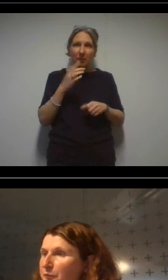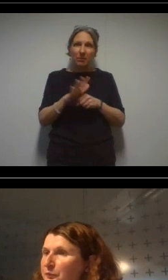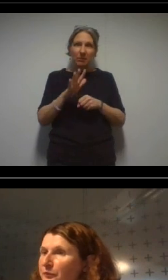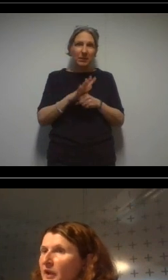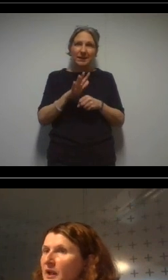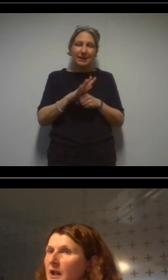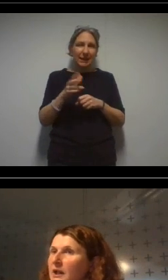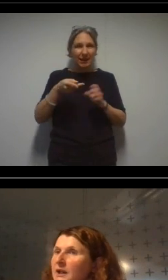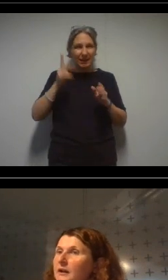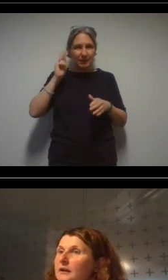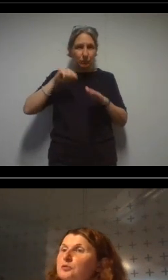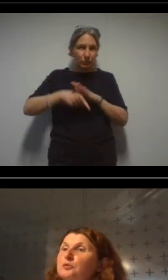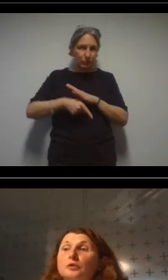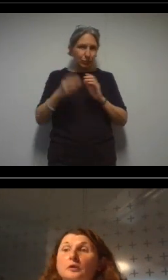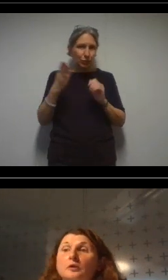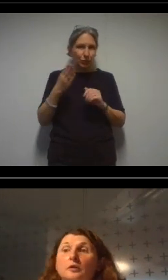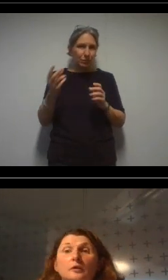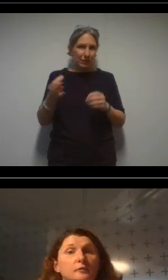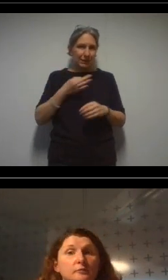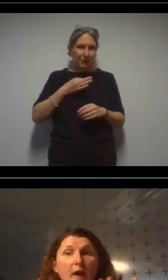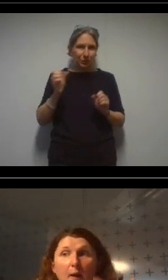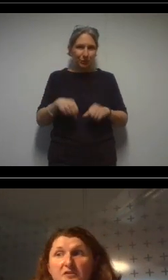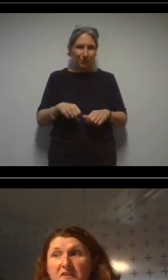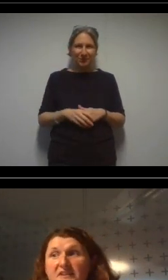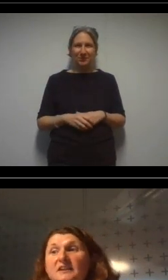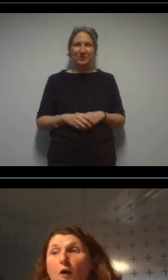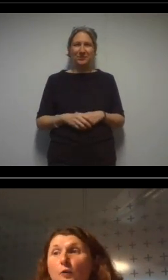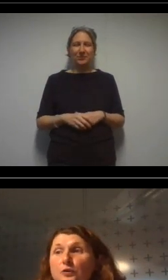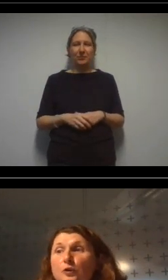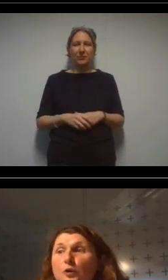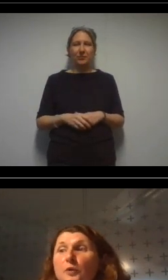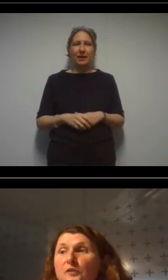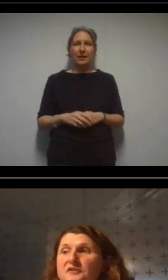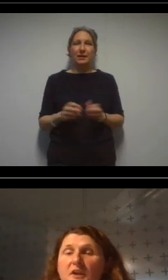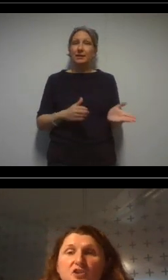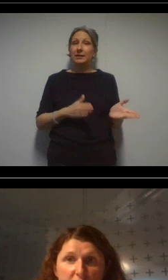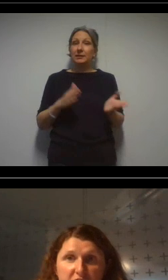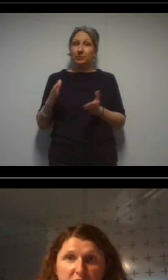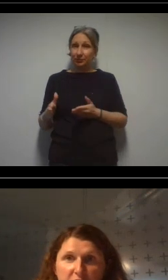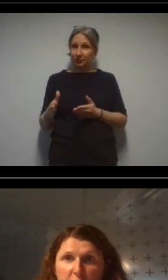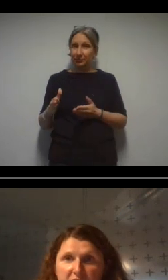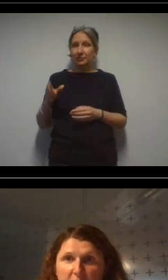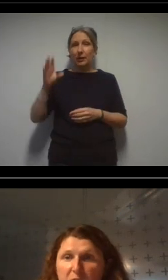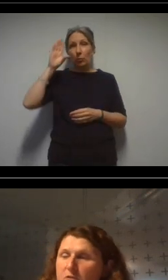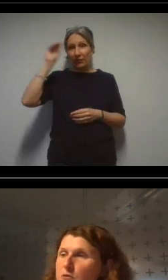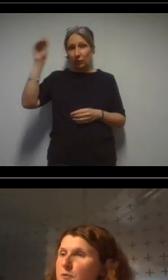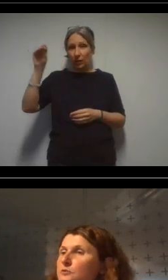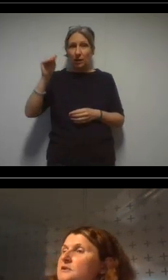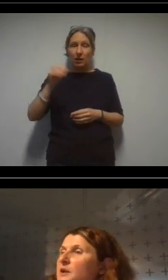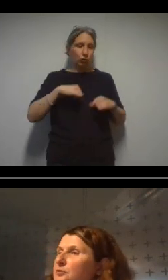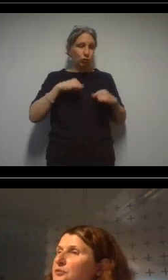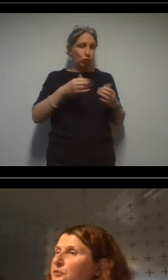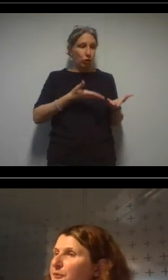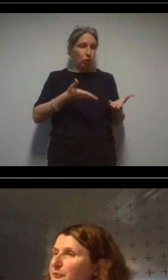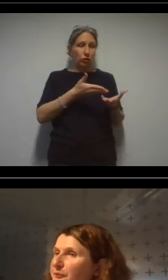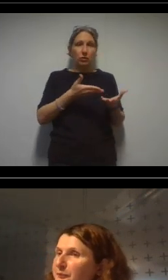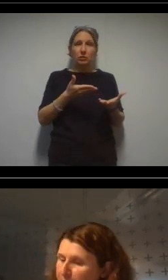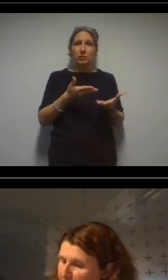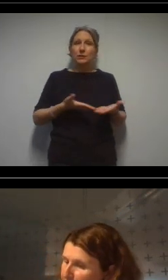d'informations. Et donc, parfait, je facilite la rencontre entre professionnels et jeunes en situation de handicap. Est-ce que tu peux nous en dire